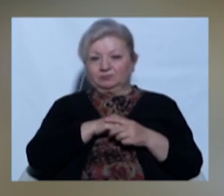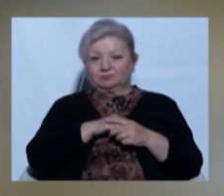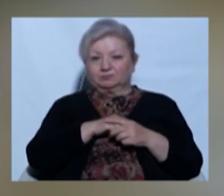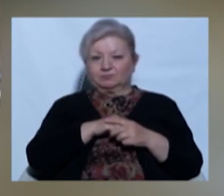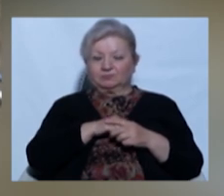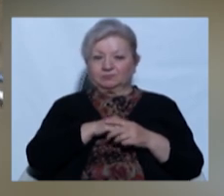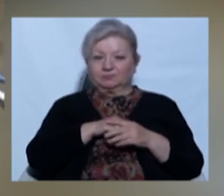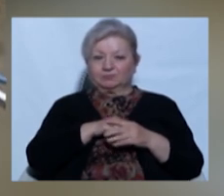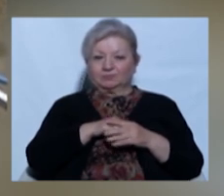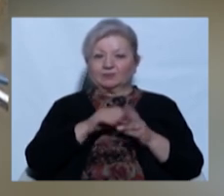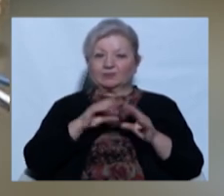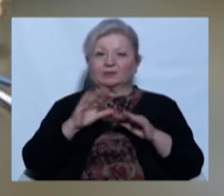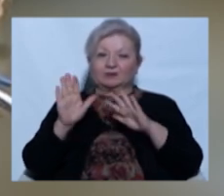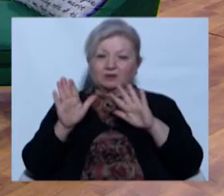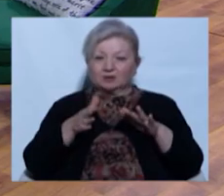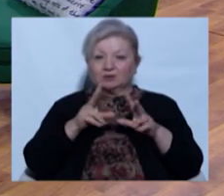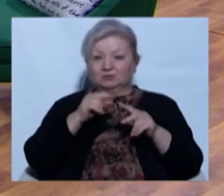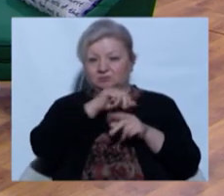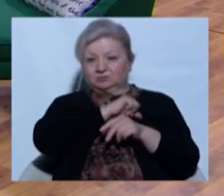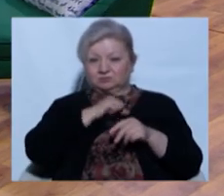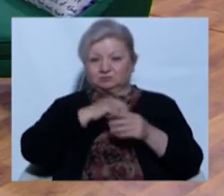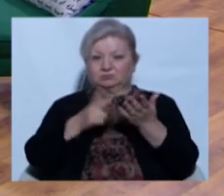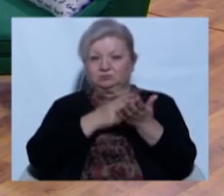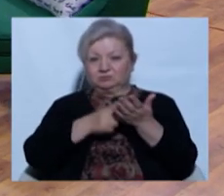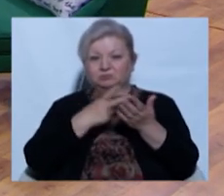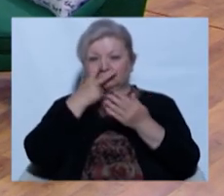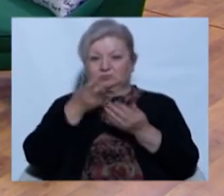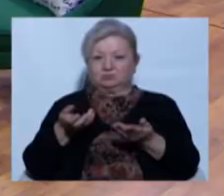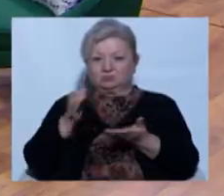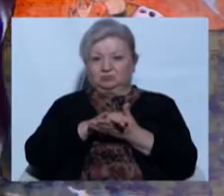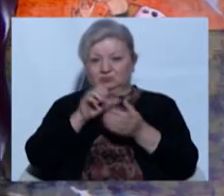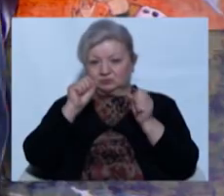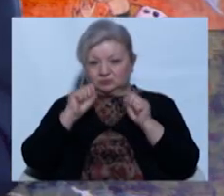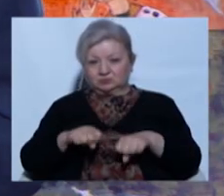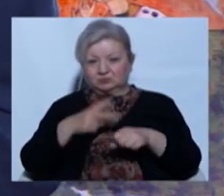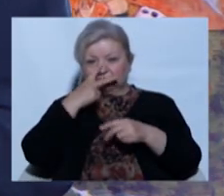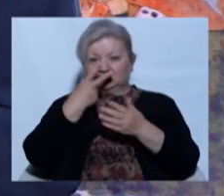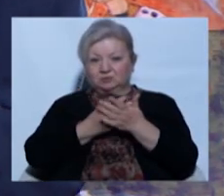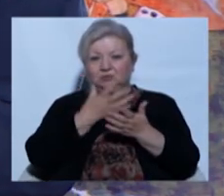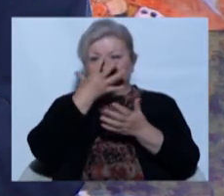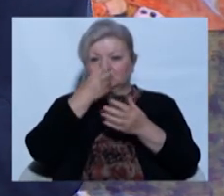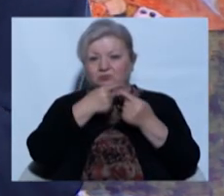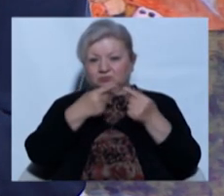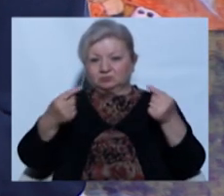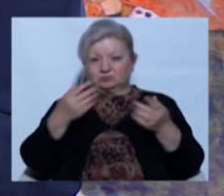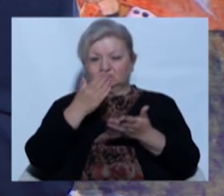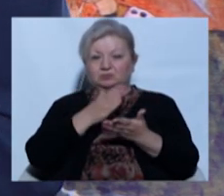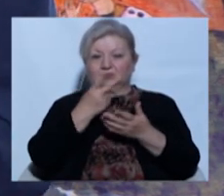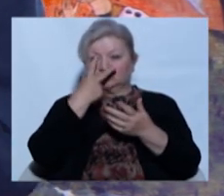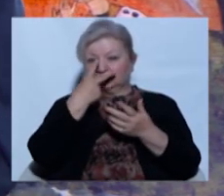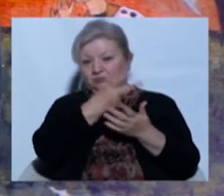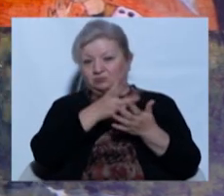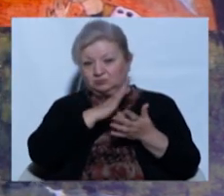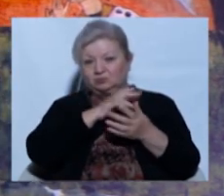მოდი დანარჩენებს თქვა, ჩვენ შეგიძლია წიგში გაეცნოთ პრინციპში, როგორი და თქვენ სურათები ნახეთ, თქვა,